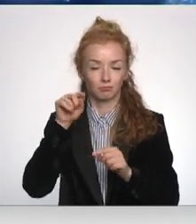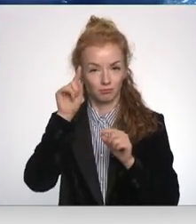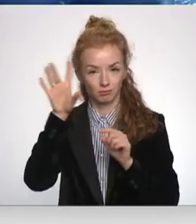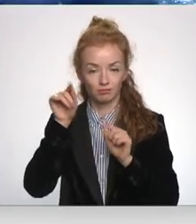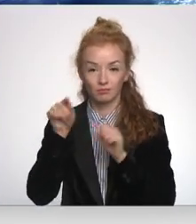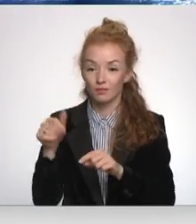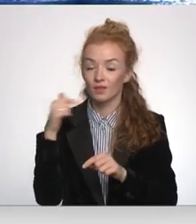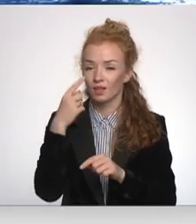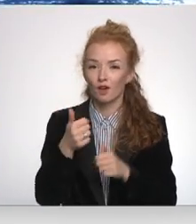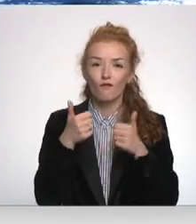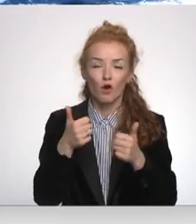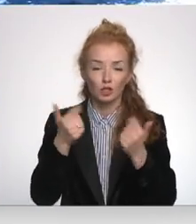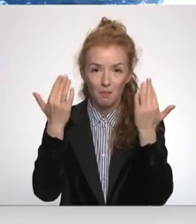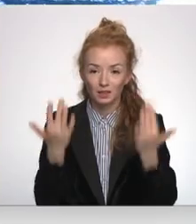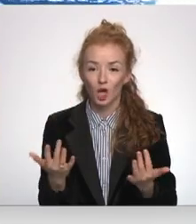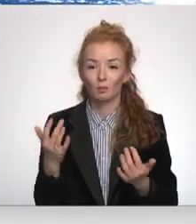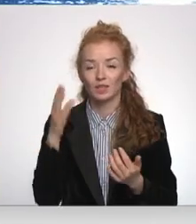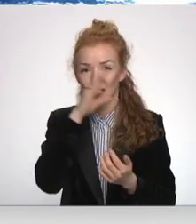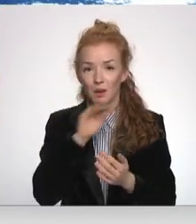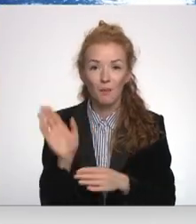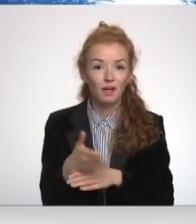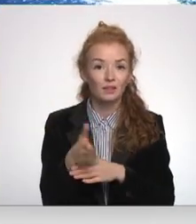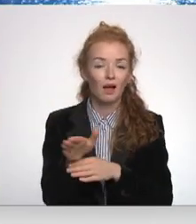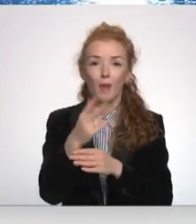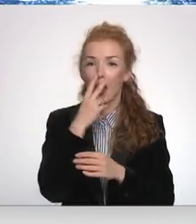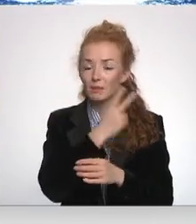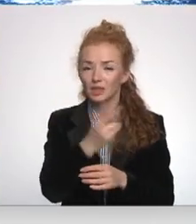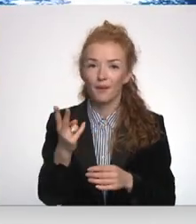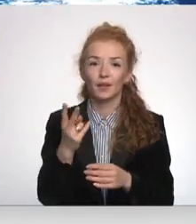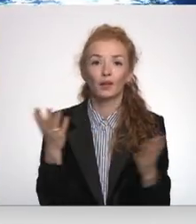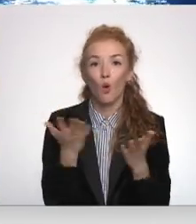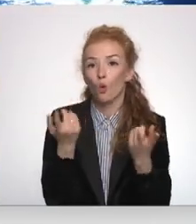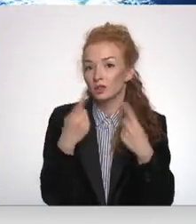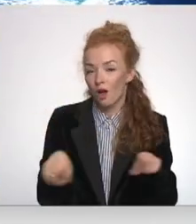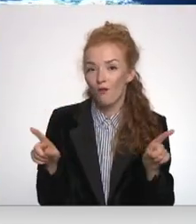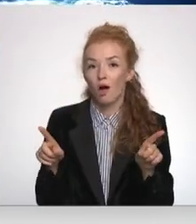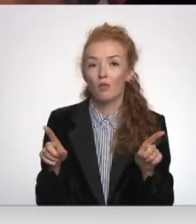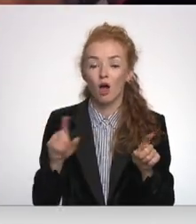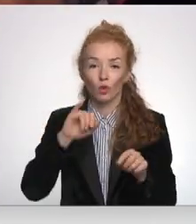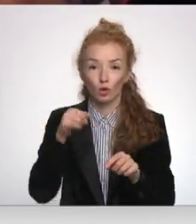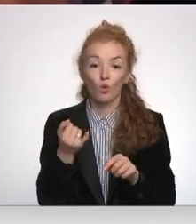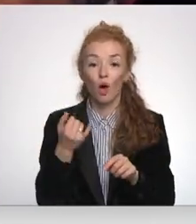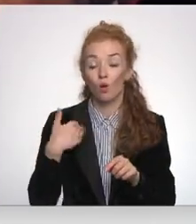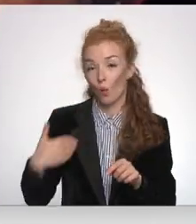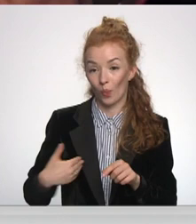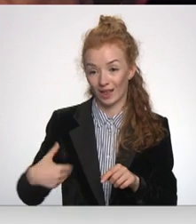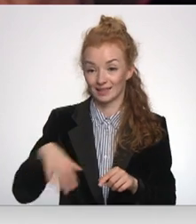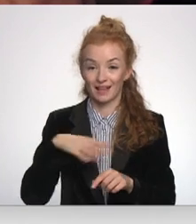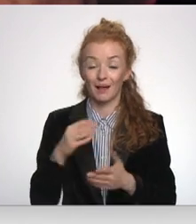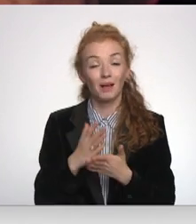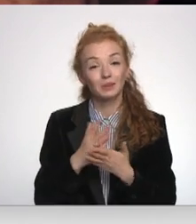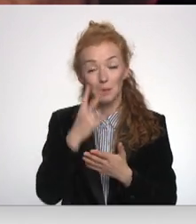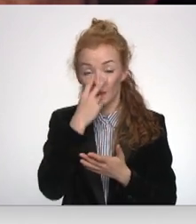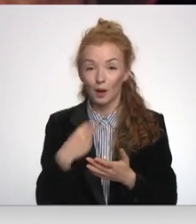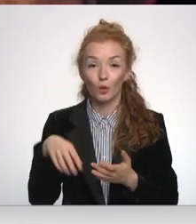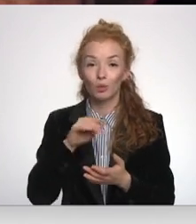peins pasākums, iespēja pastaigāties, apskatīt kaut ko savādāku, jo, kā jau kuldīdznieki, mēs esam pieraduši, ka